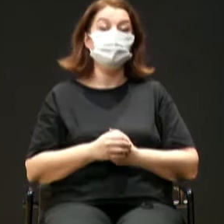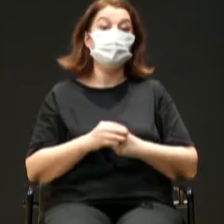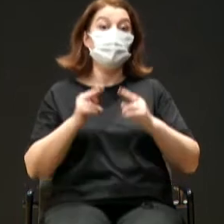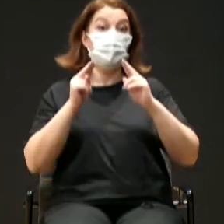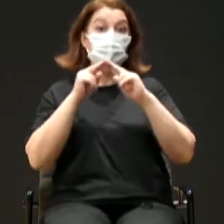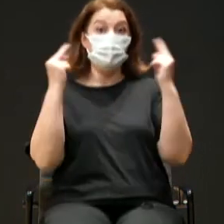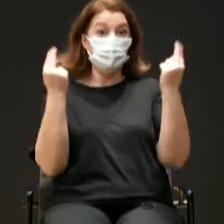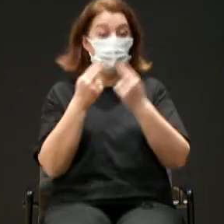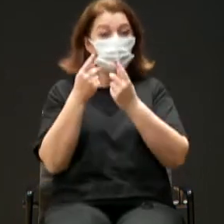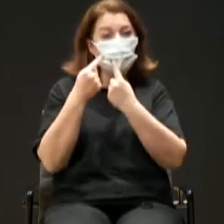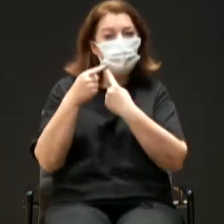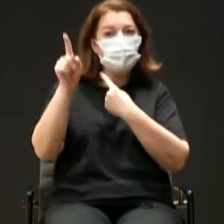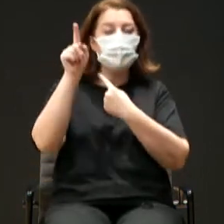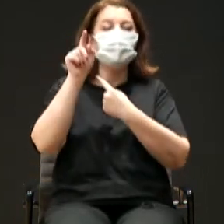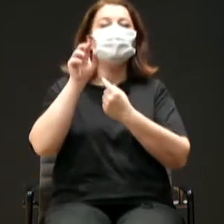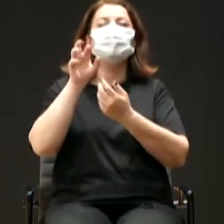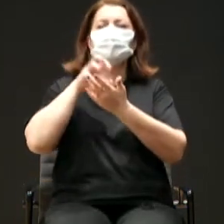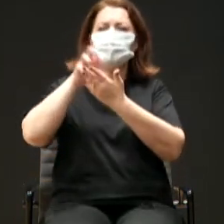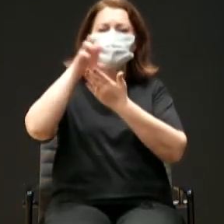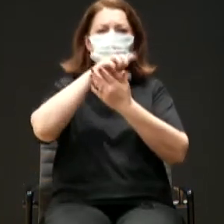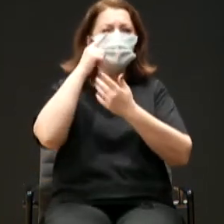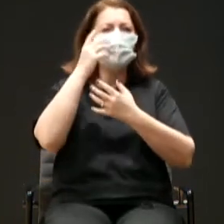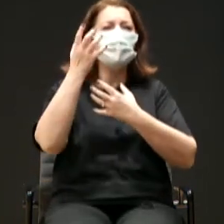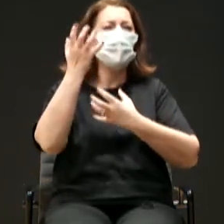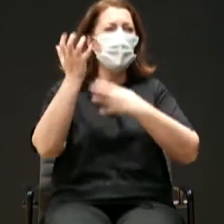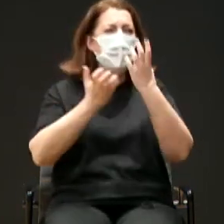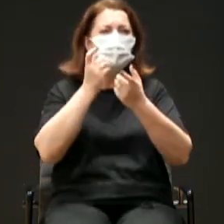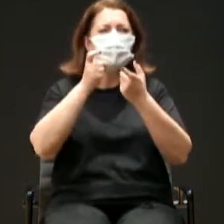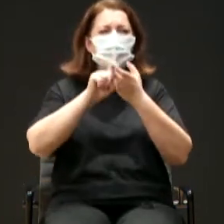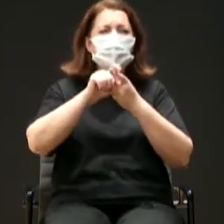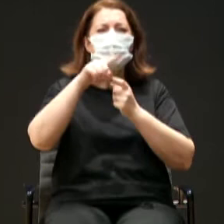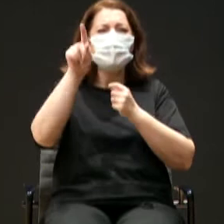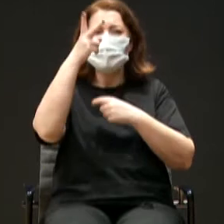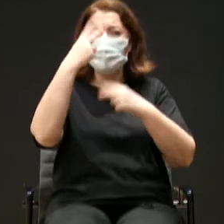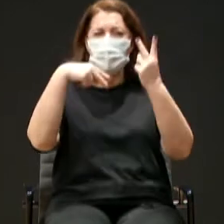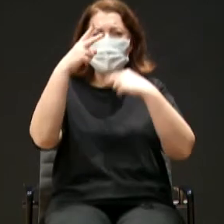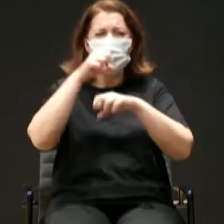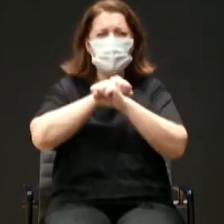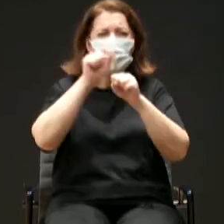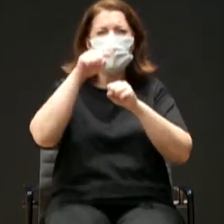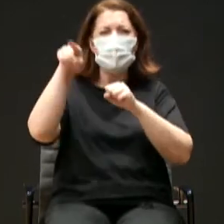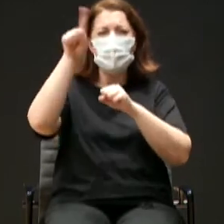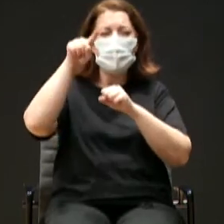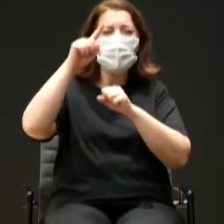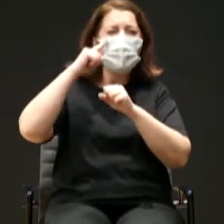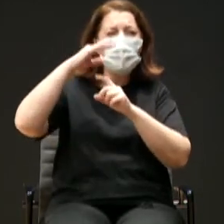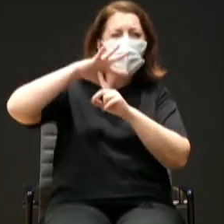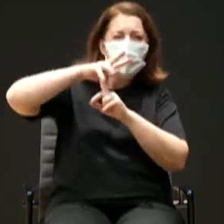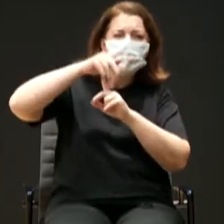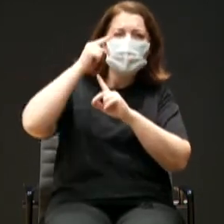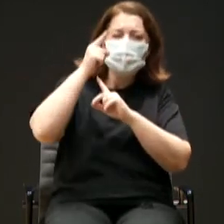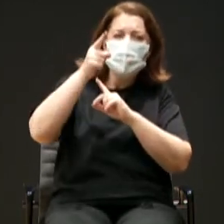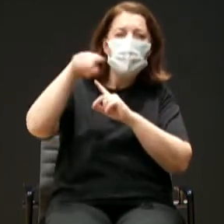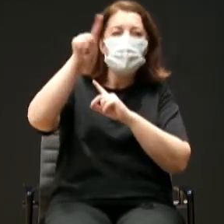Dünyanın farklı coğrafyalarını ateş ve gözyaşına boğan küresel müstekbirler ve onların